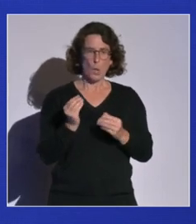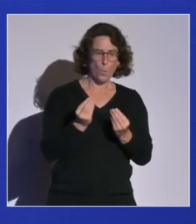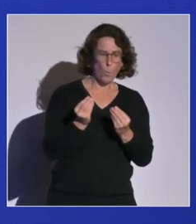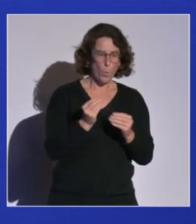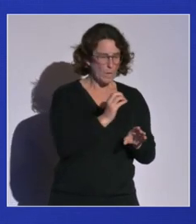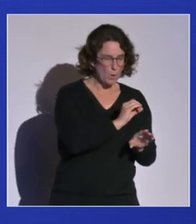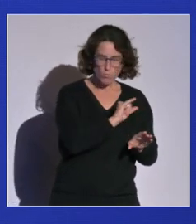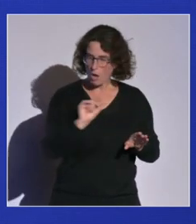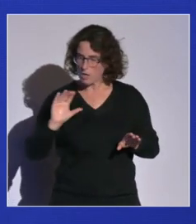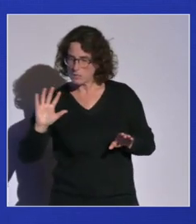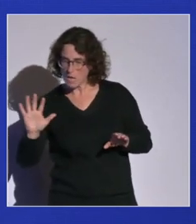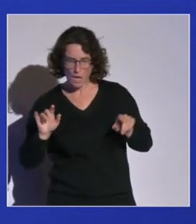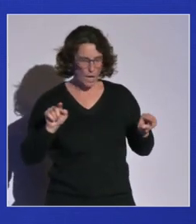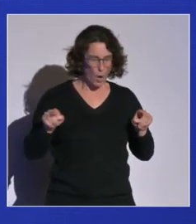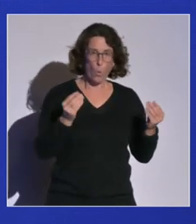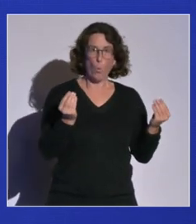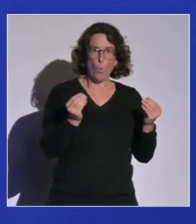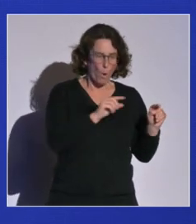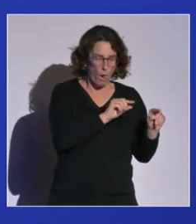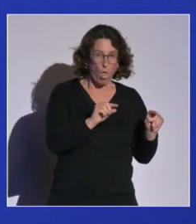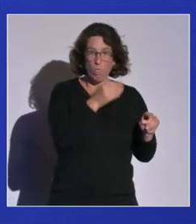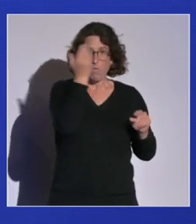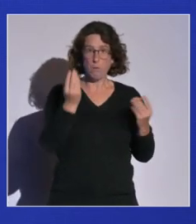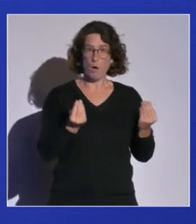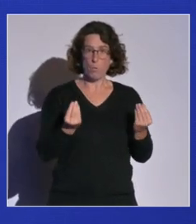Alors je ne parle même pas de la fraction 3/6,